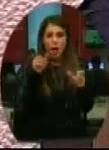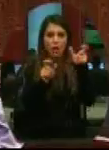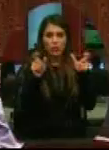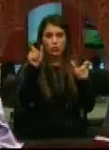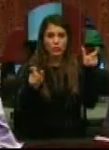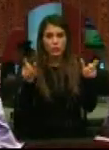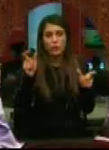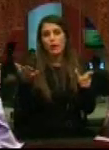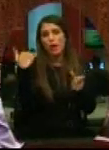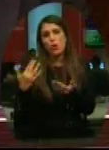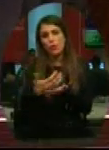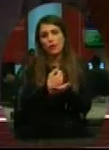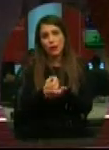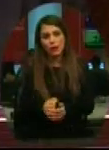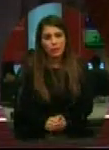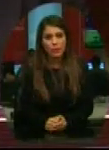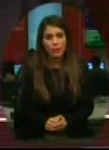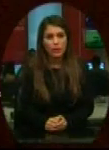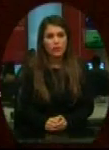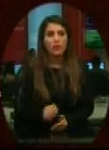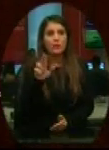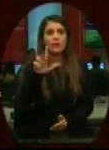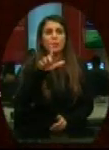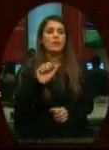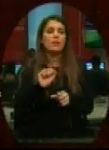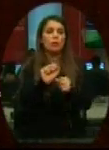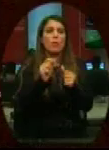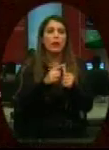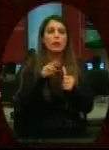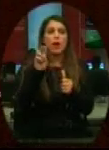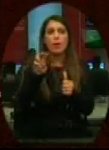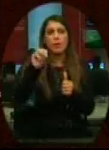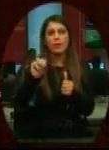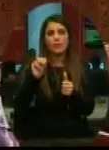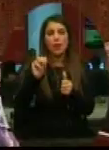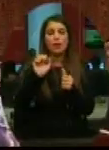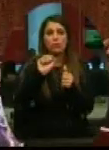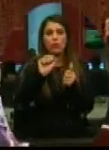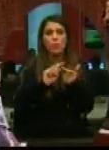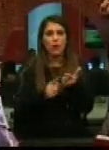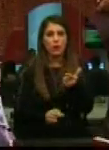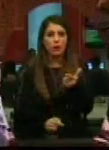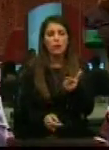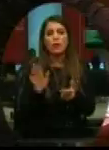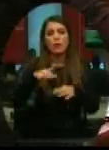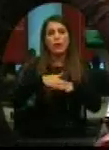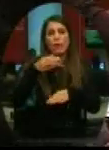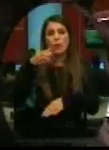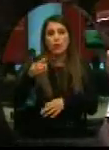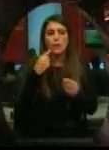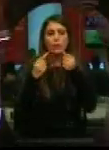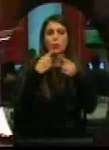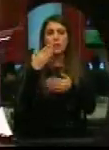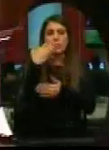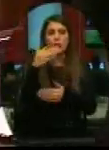היו נחסכים. ציפי לבני, בעד. עמרה מצנה, בעד. גם הממונה על המסע ומתן המדיני,